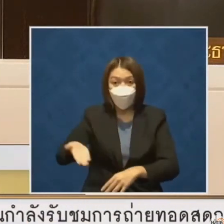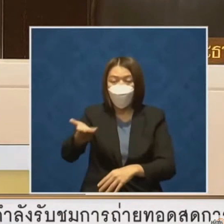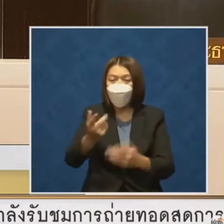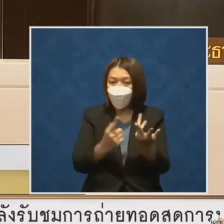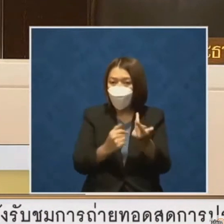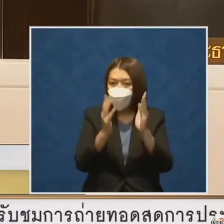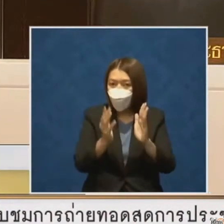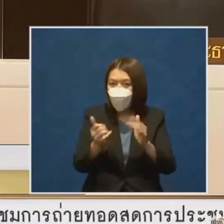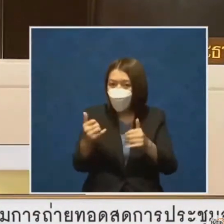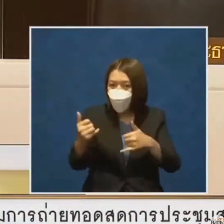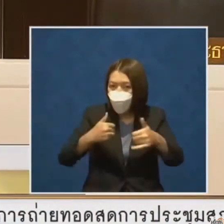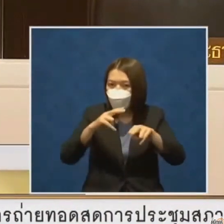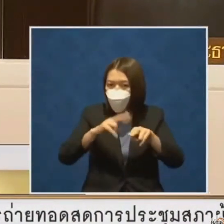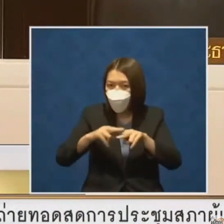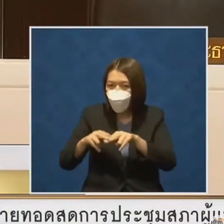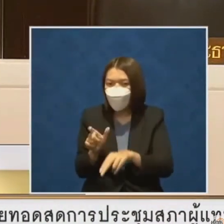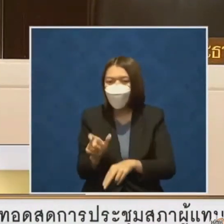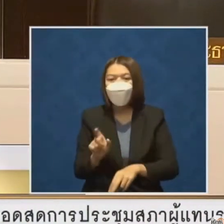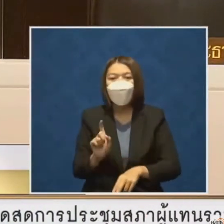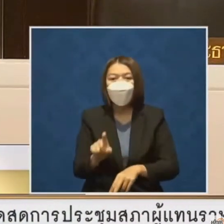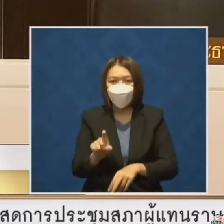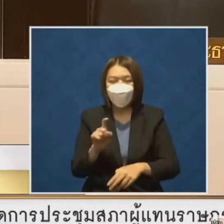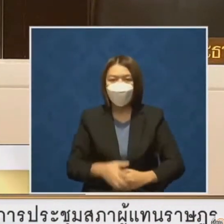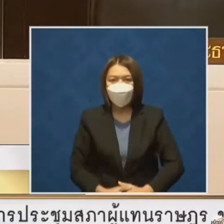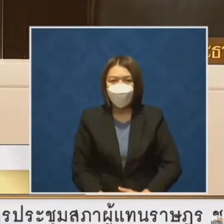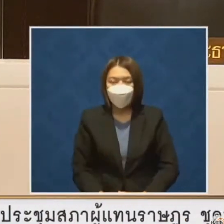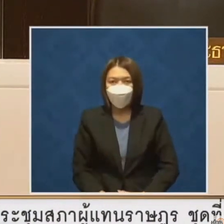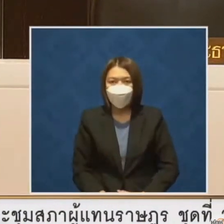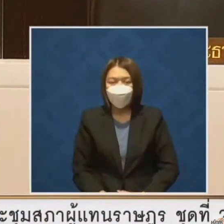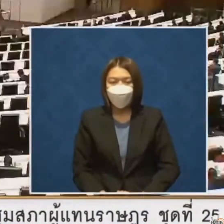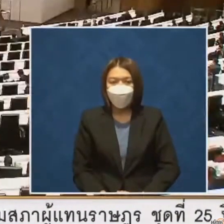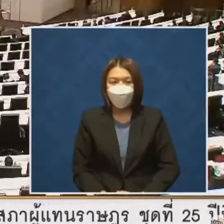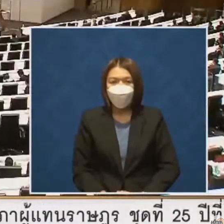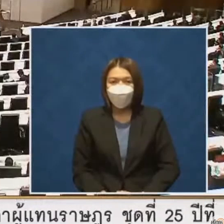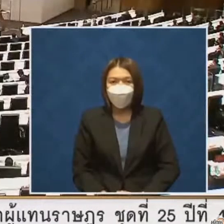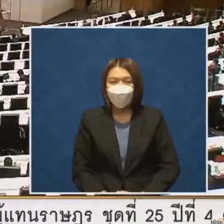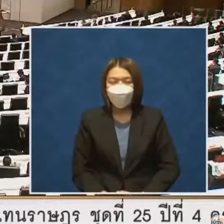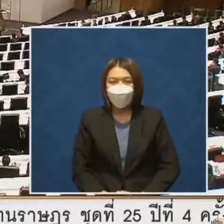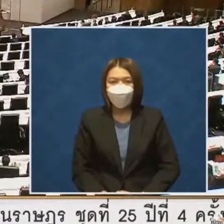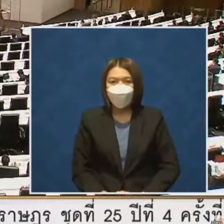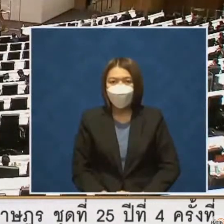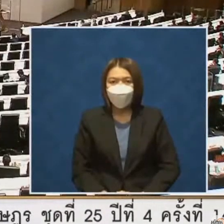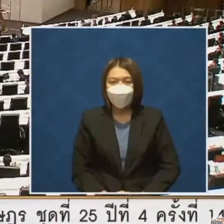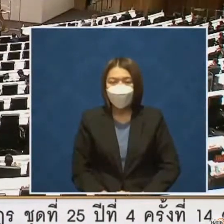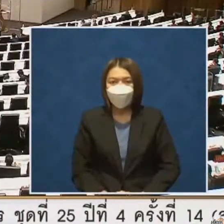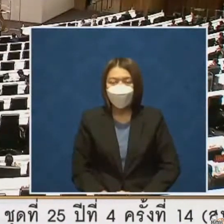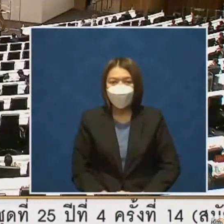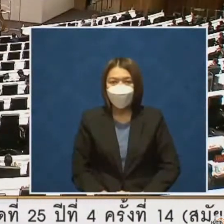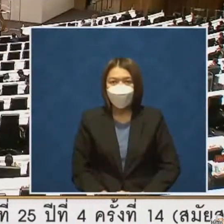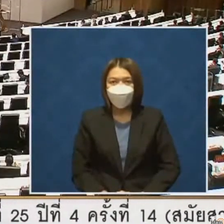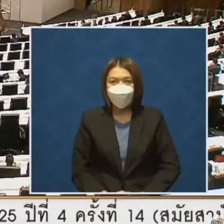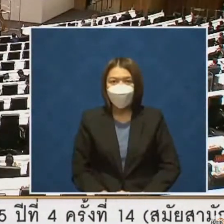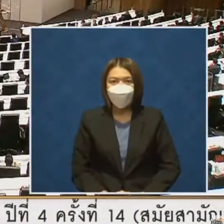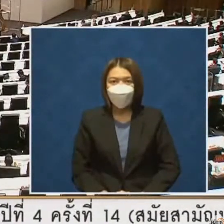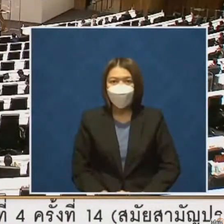ของวันที่16ให้หมดในวันนั้นจะไม่มีการทดเวลาฮะไม่มีการทดเวลาแต่ถ้าใครประท้วงหักคนประท้วง